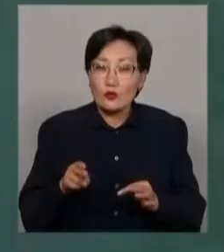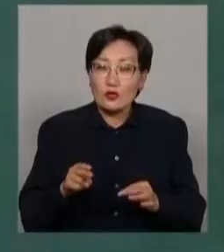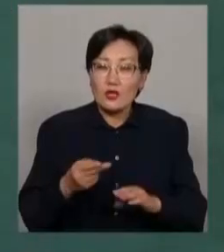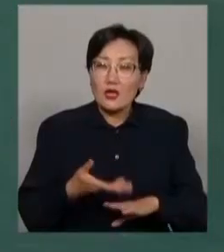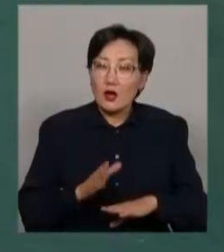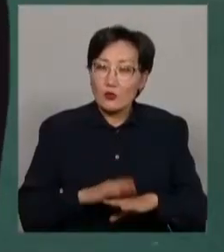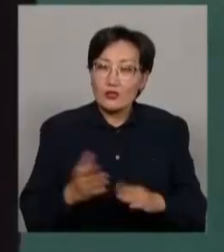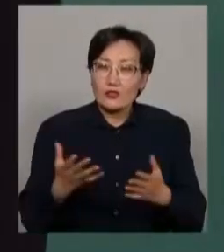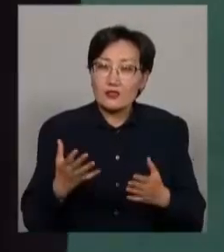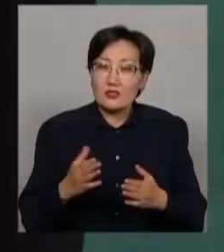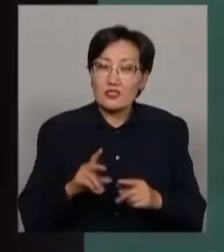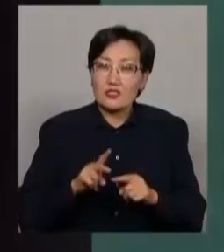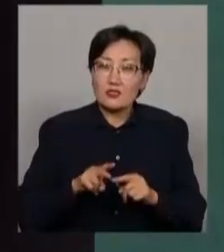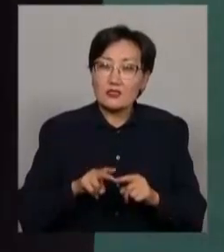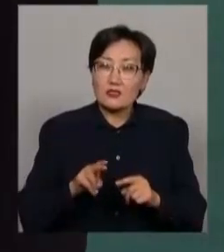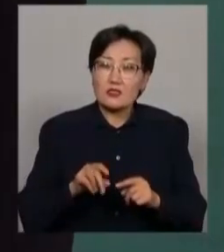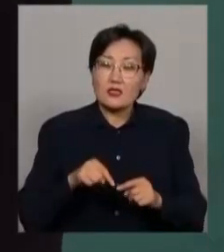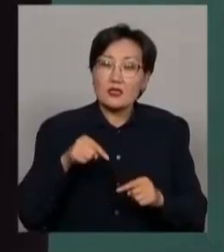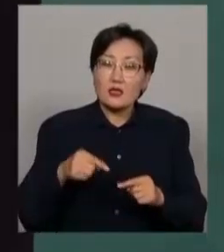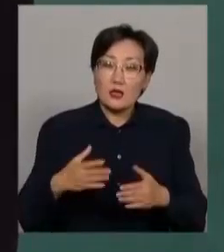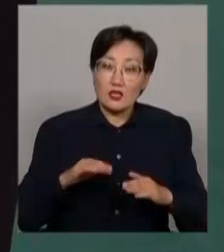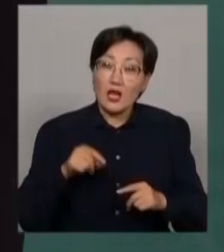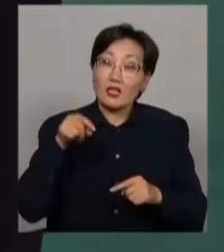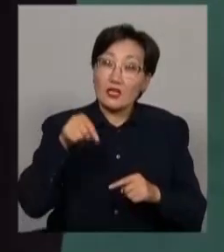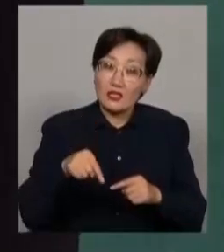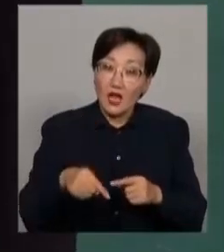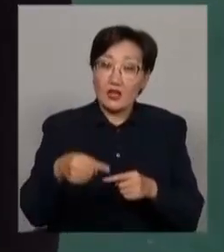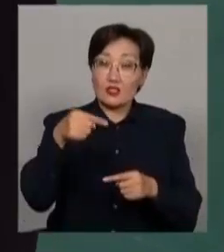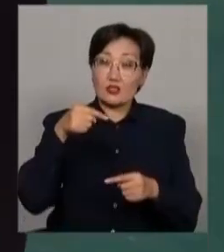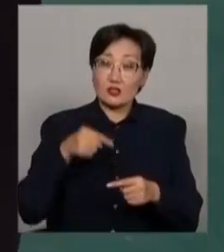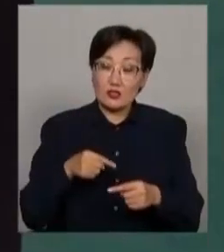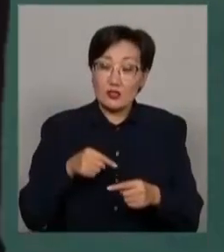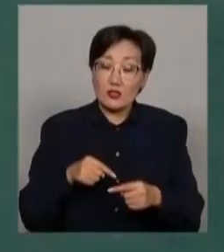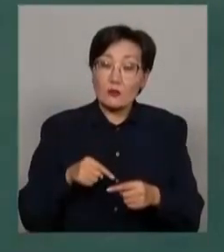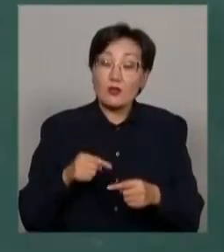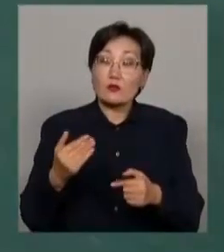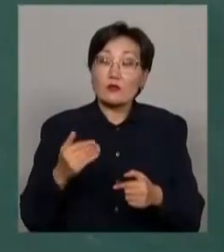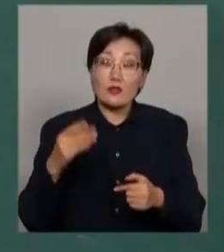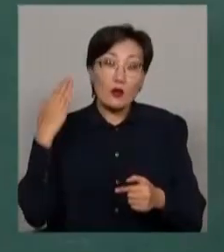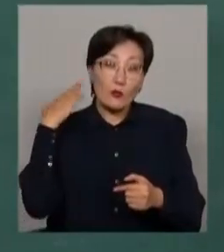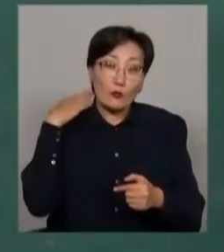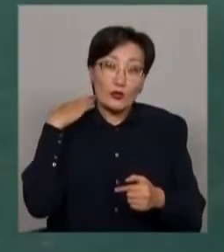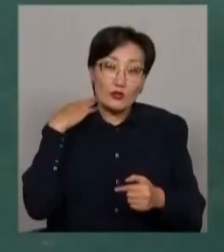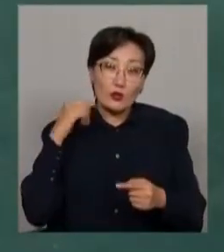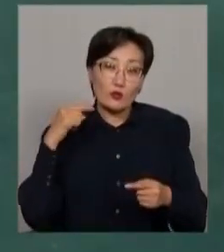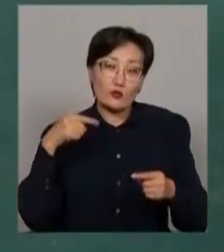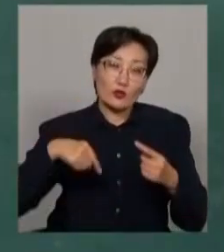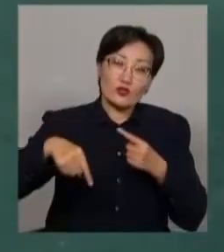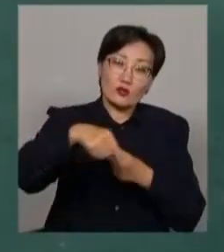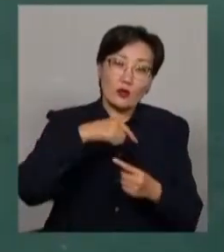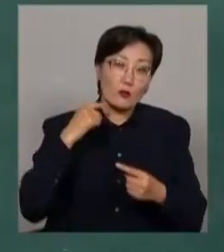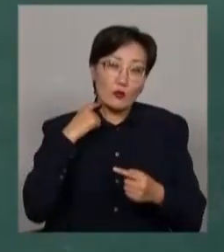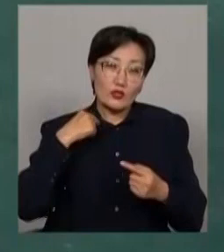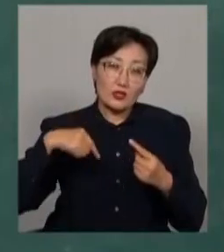ауыр трюк, заворот дейді. Передний, алдыға және артқа жасайтын. Одан кейін мына мойынға жасайтын да крутка, мойынға